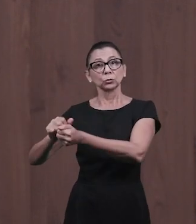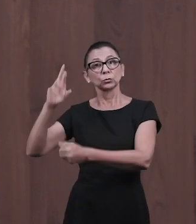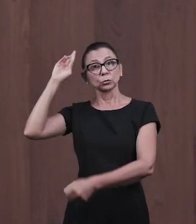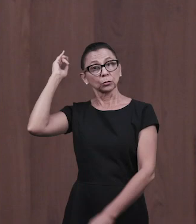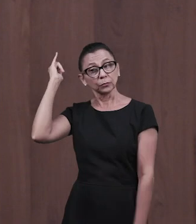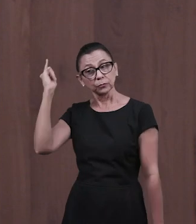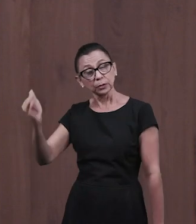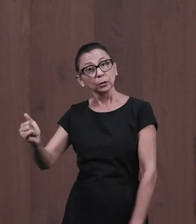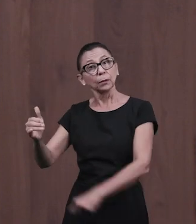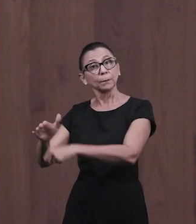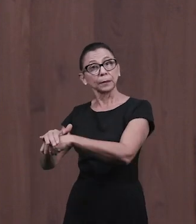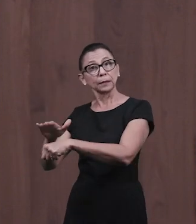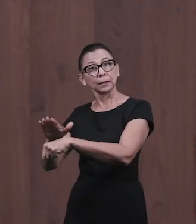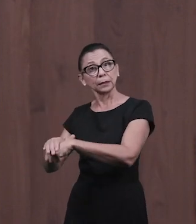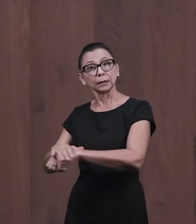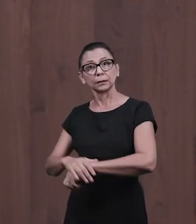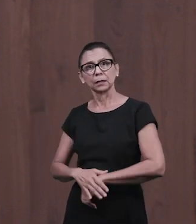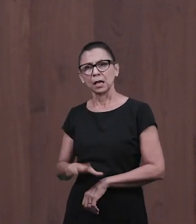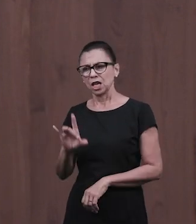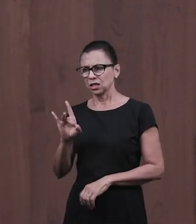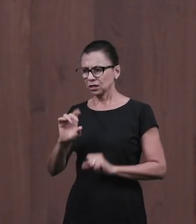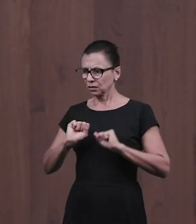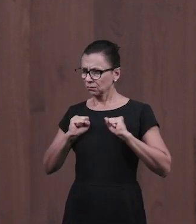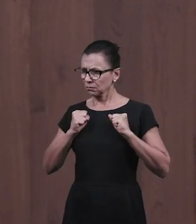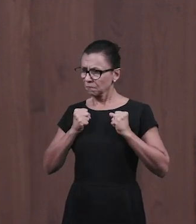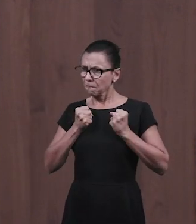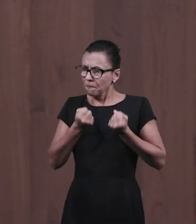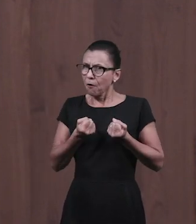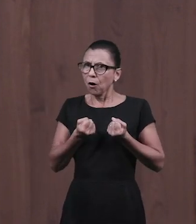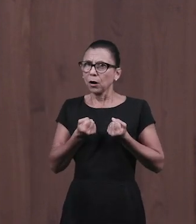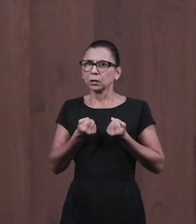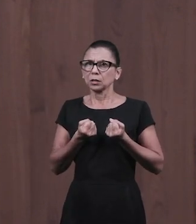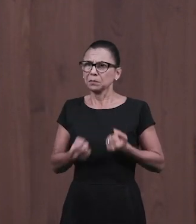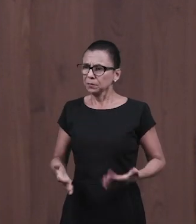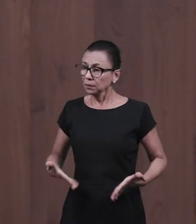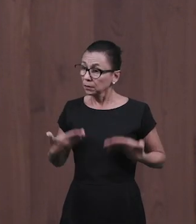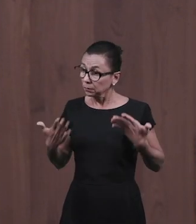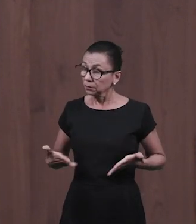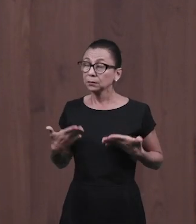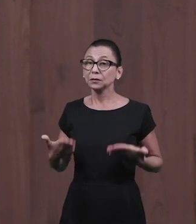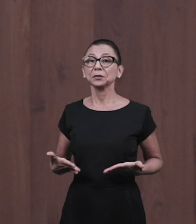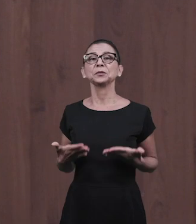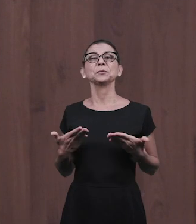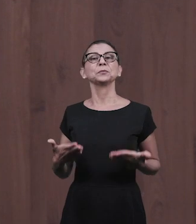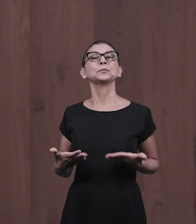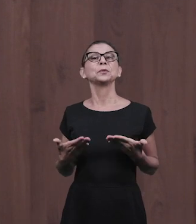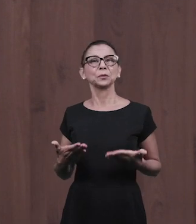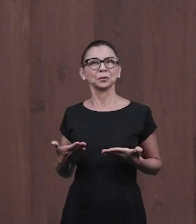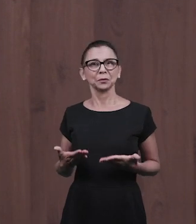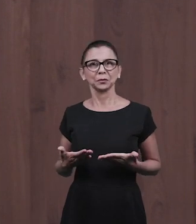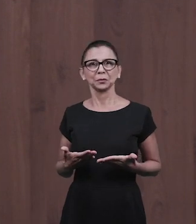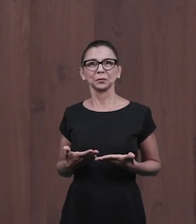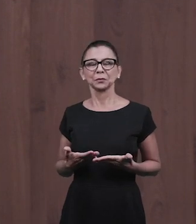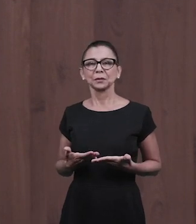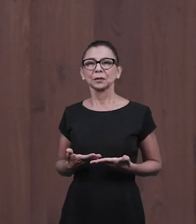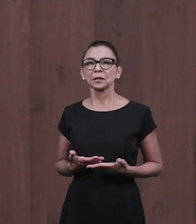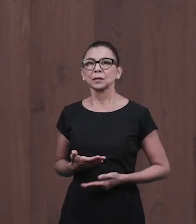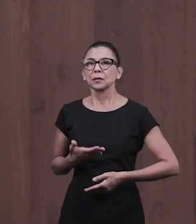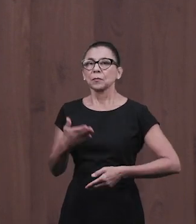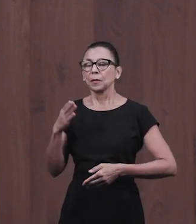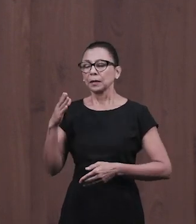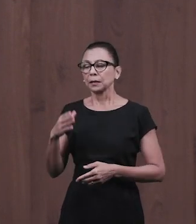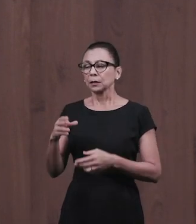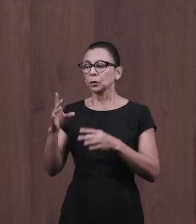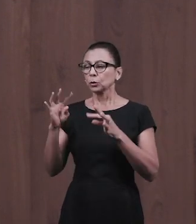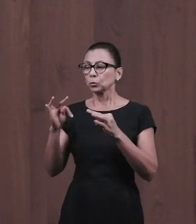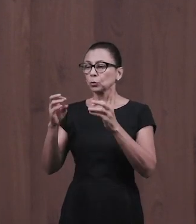Seigneur a dit à Josué, seulement efforce-toi et aie courage afin que tu